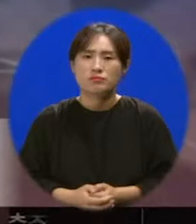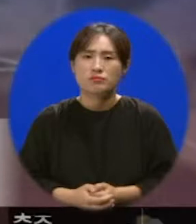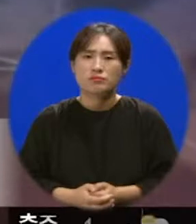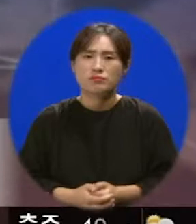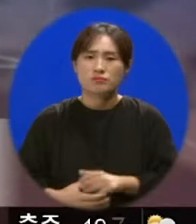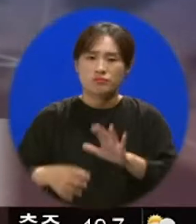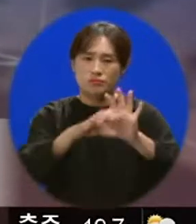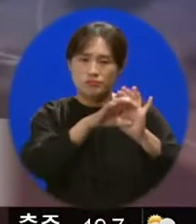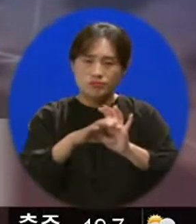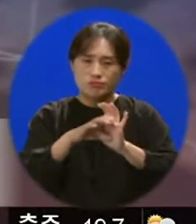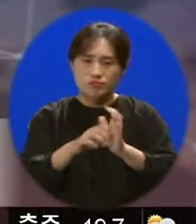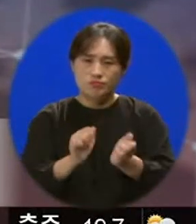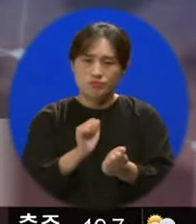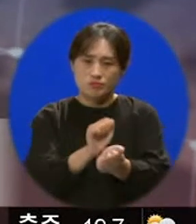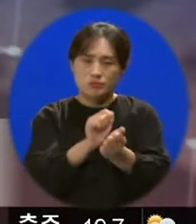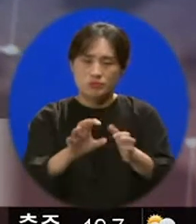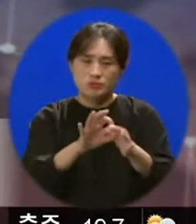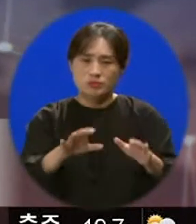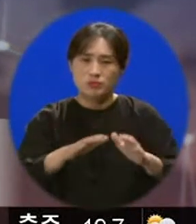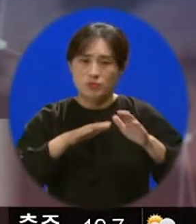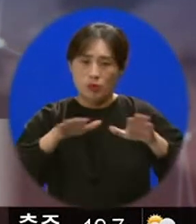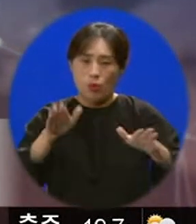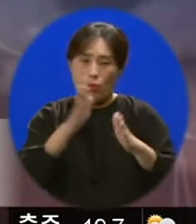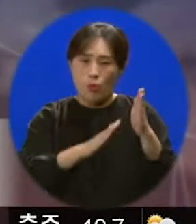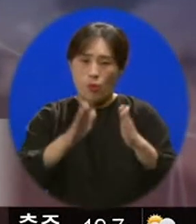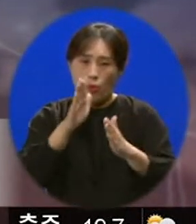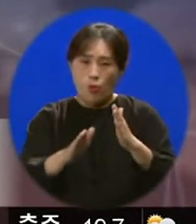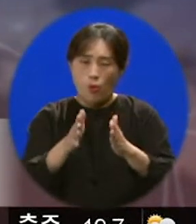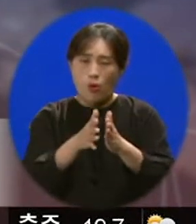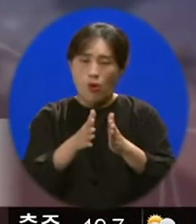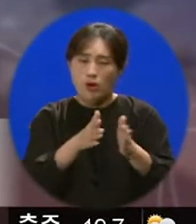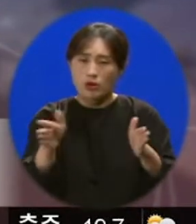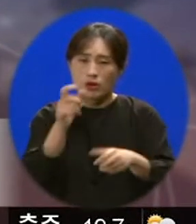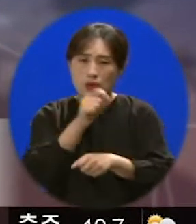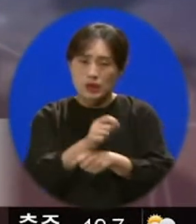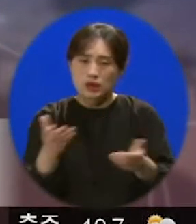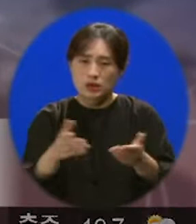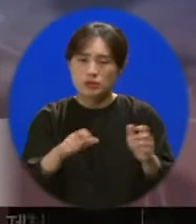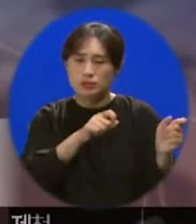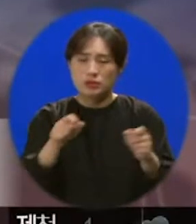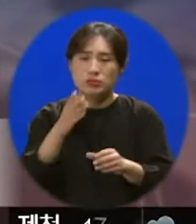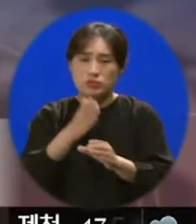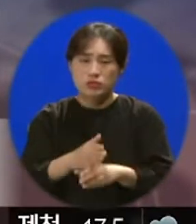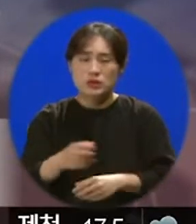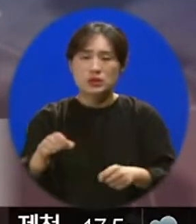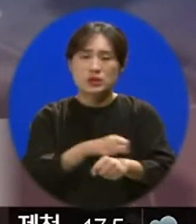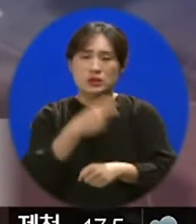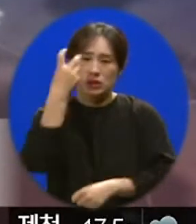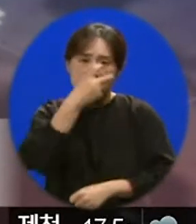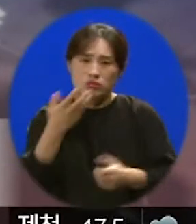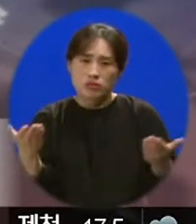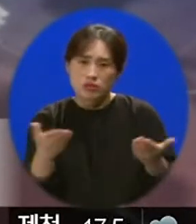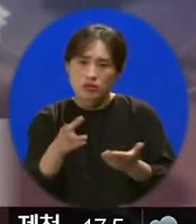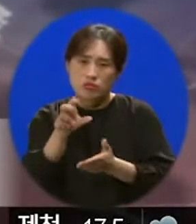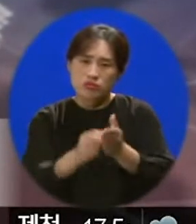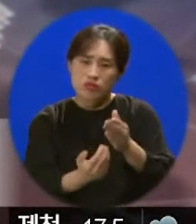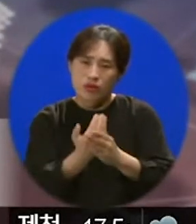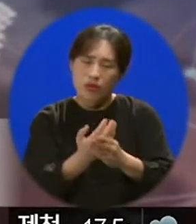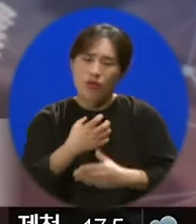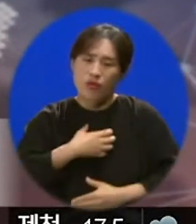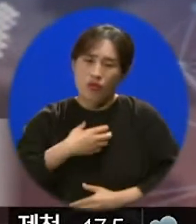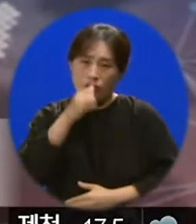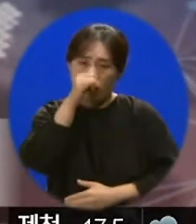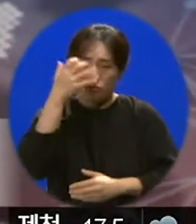코로나 이고 감염 확산 세로 관공서에 각종 행정업무 더 차질을 빚고 있습니다 특히 감사 업무 공백에 큰데요